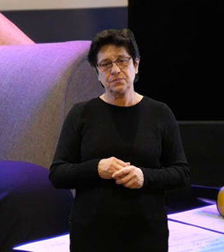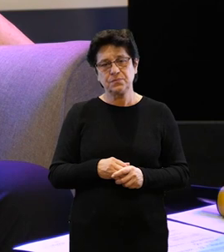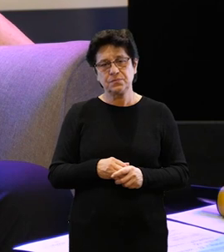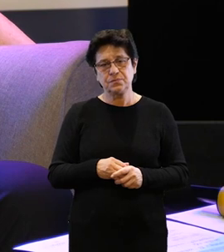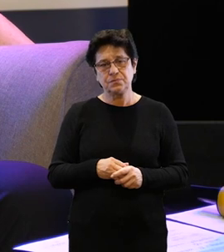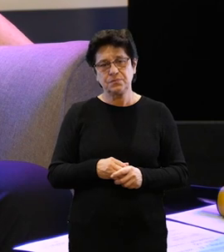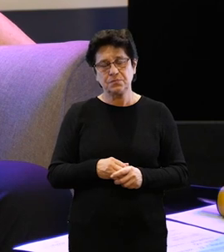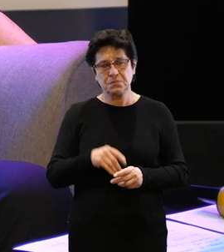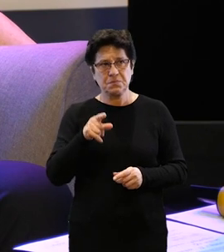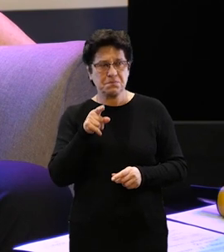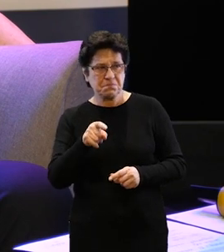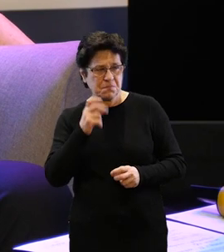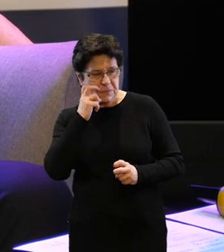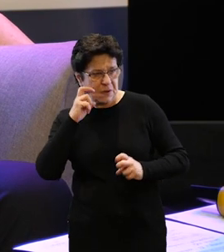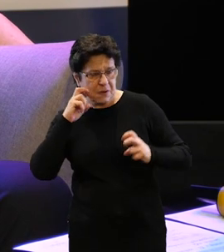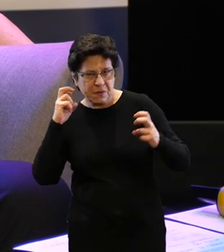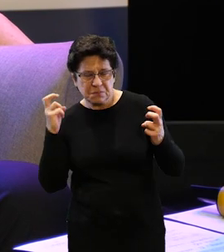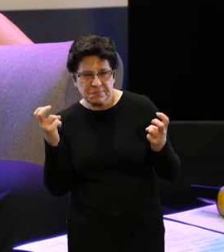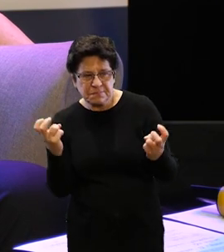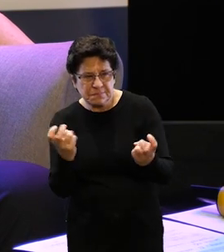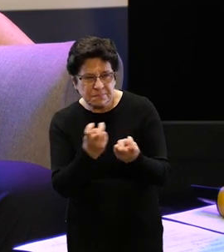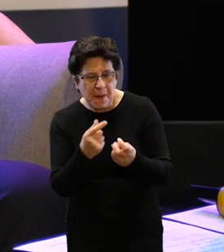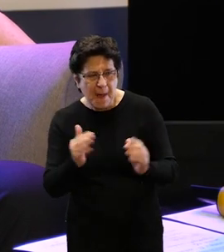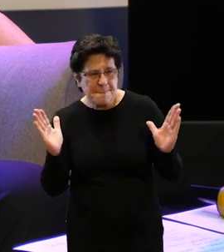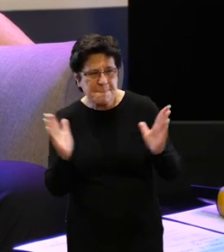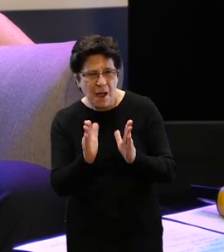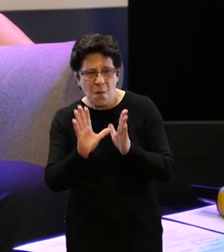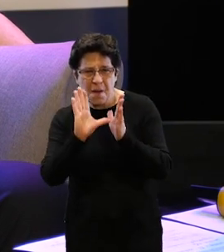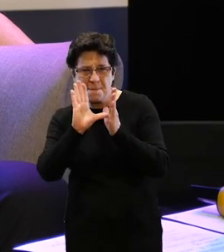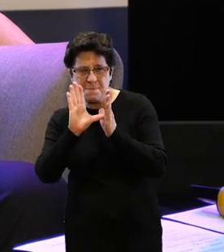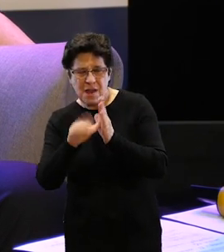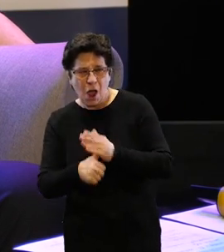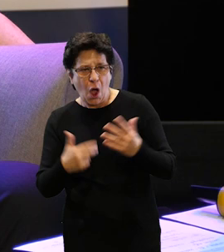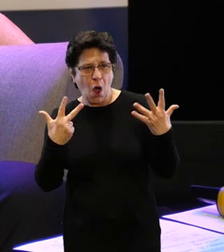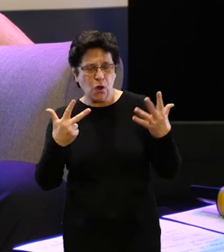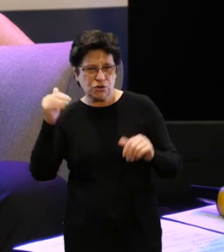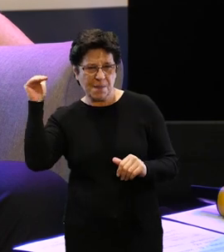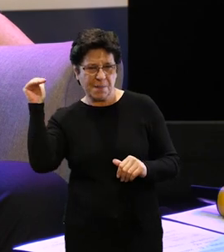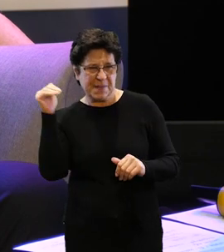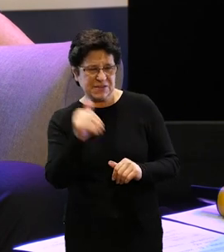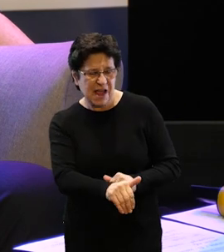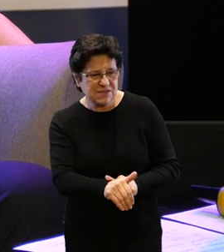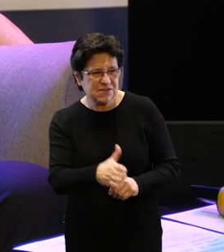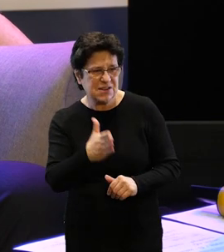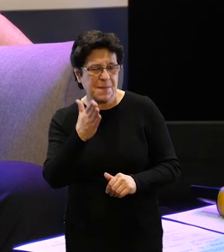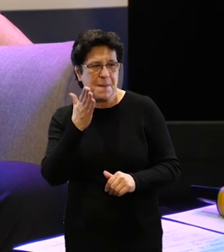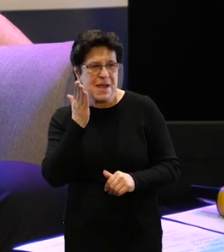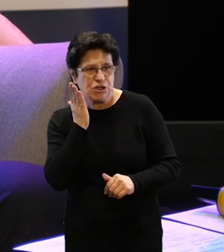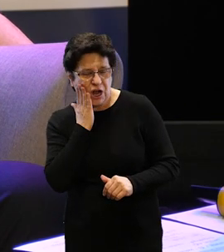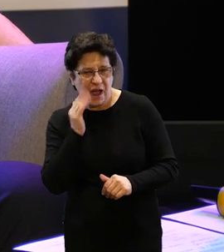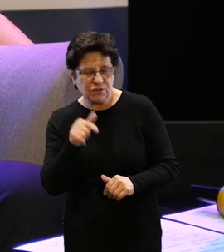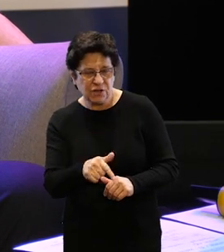i też Wyszukałem Proszę sobie wyobrazić nieduże miasteczko 8000 mieszkańców